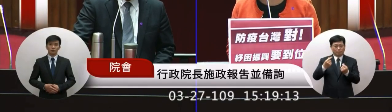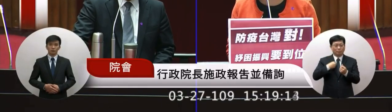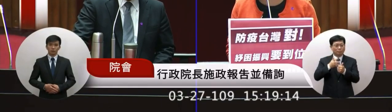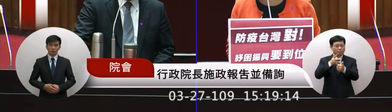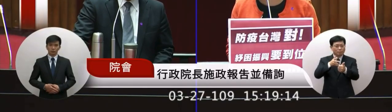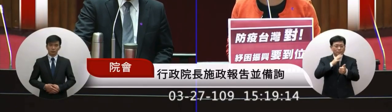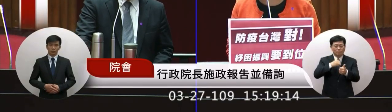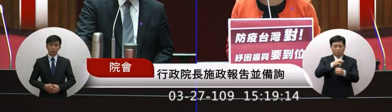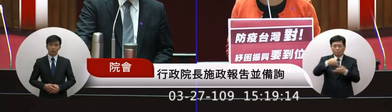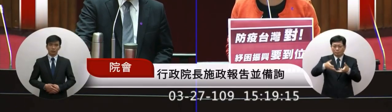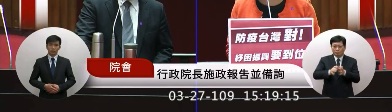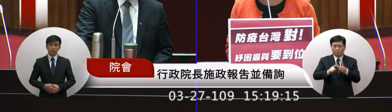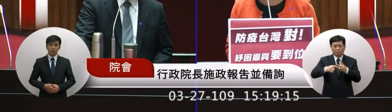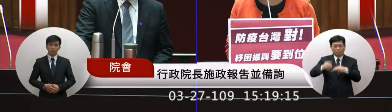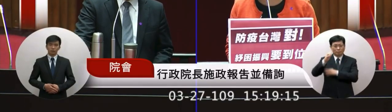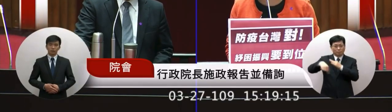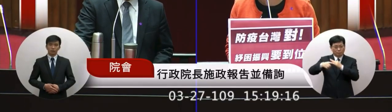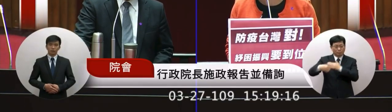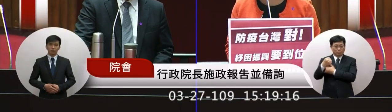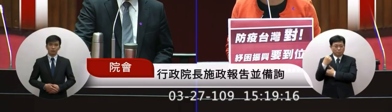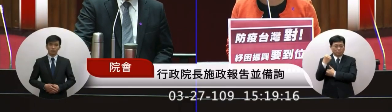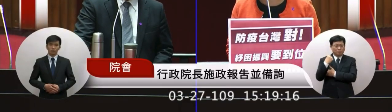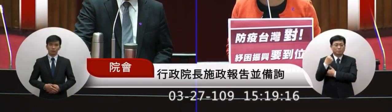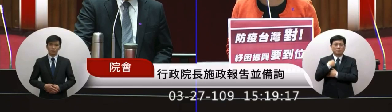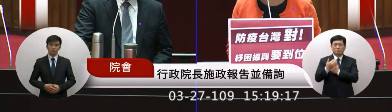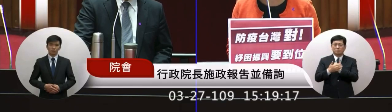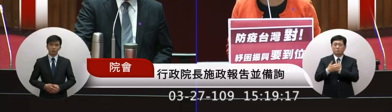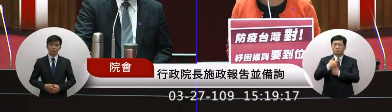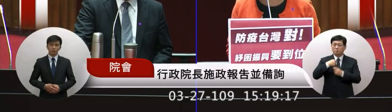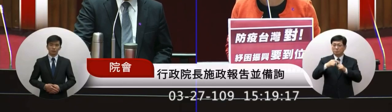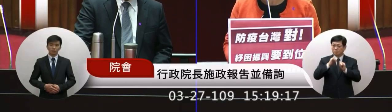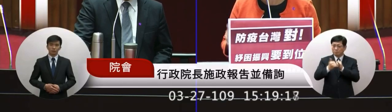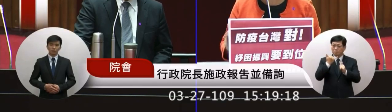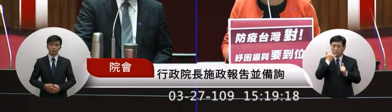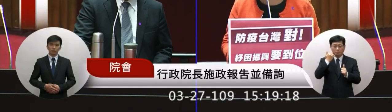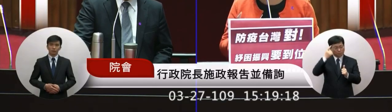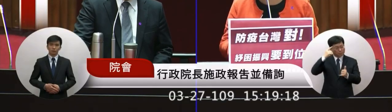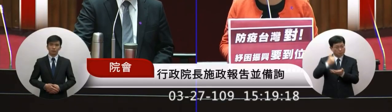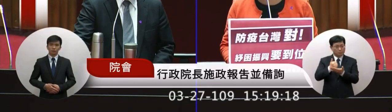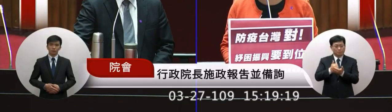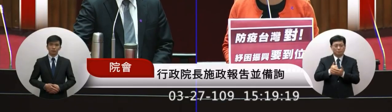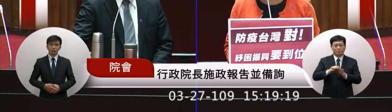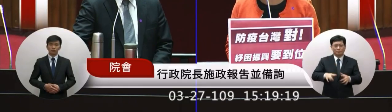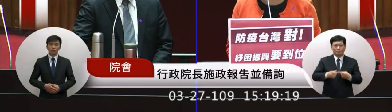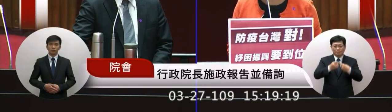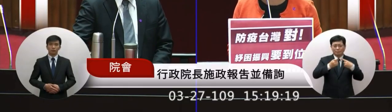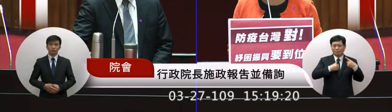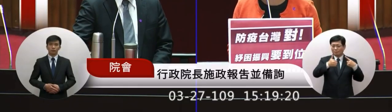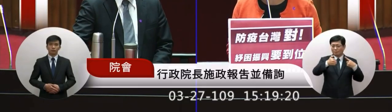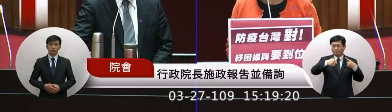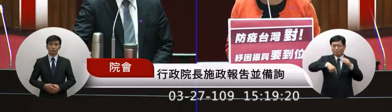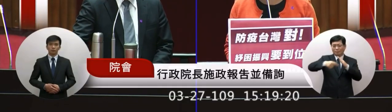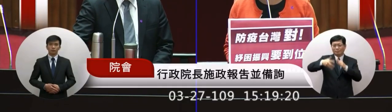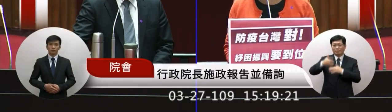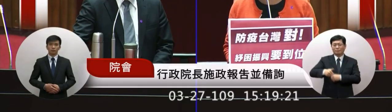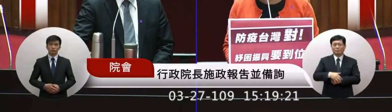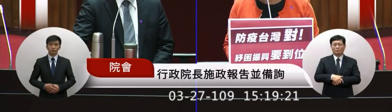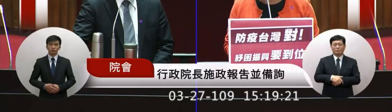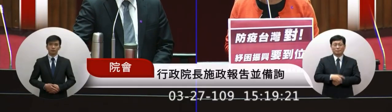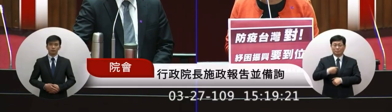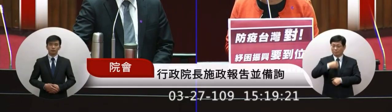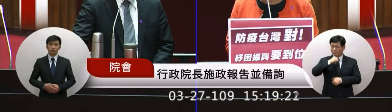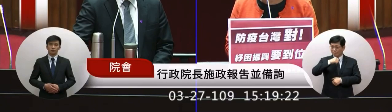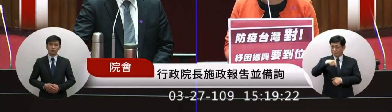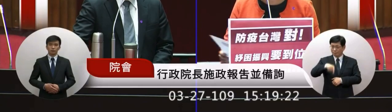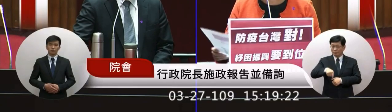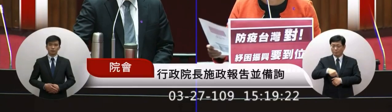请经济部跟行政院这边要积极的。让人民有感能够到位。第一章，我首先要先谢谢院长哦。那我们整个台湾的